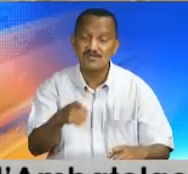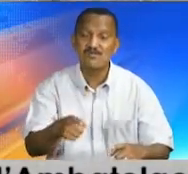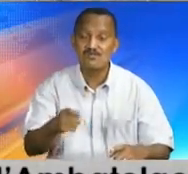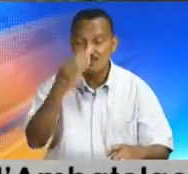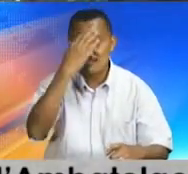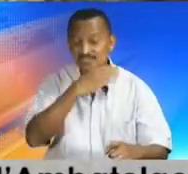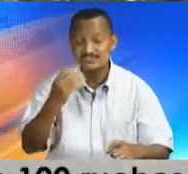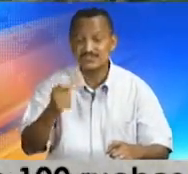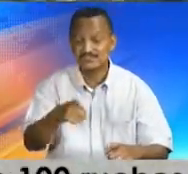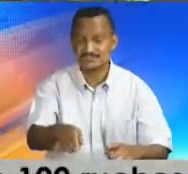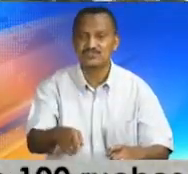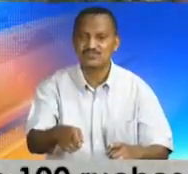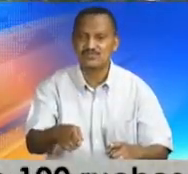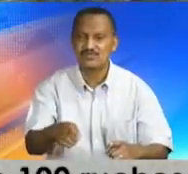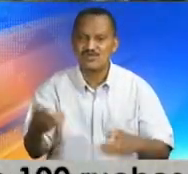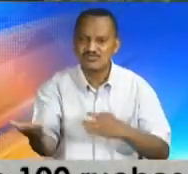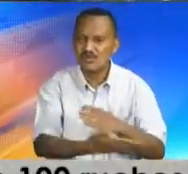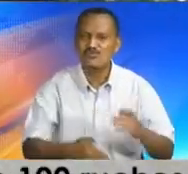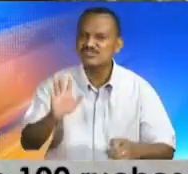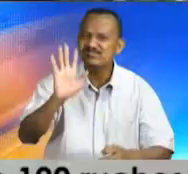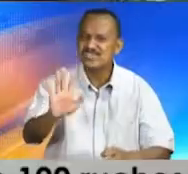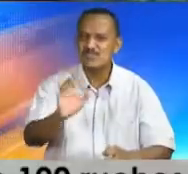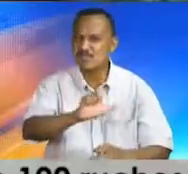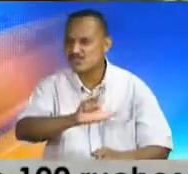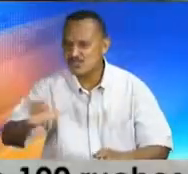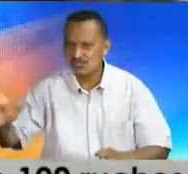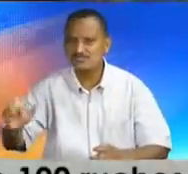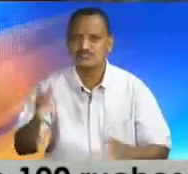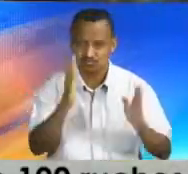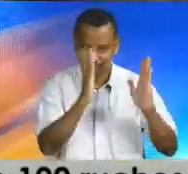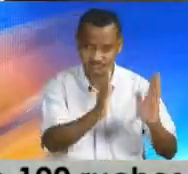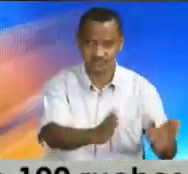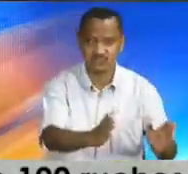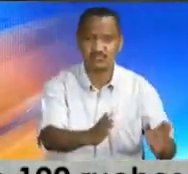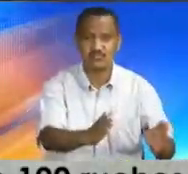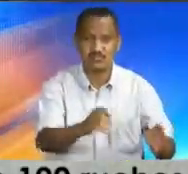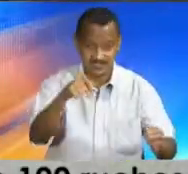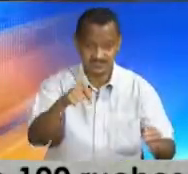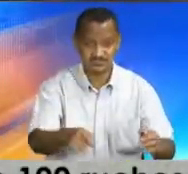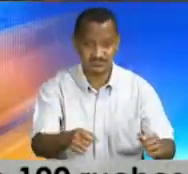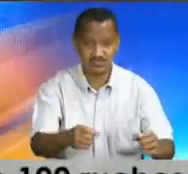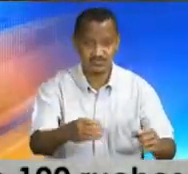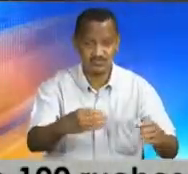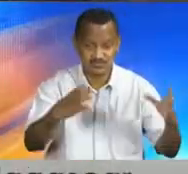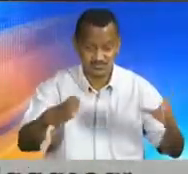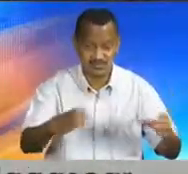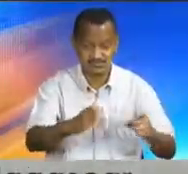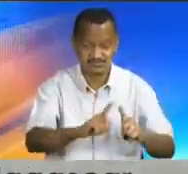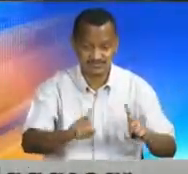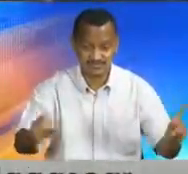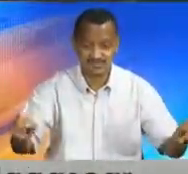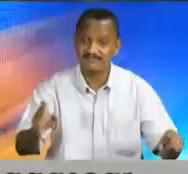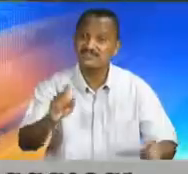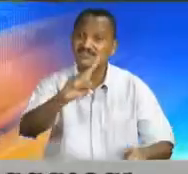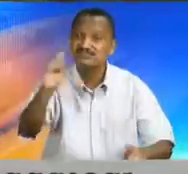Manjakandriana. Nandritra ny dimy amby roapolo taona ny nanatanterahana ity fiompiana ity ary maherin'ny zato ankehitriny ireo trano tantely ananany. Maro